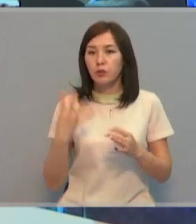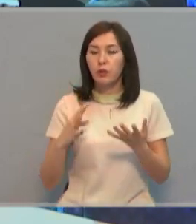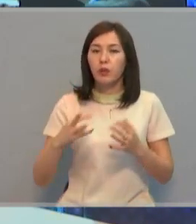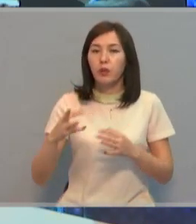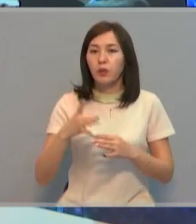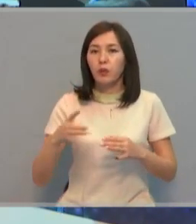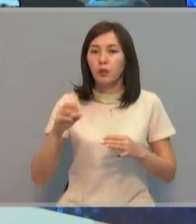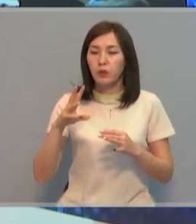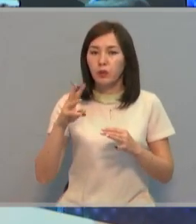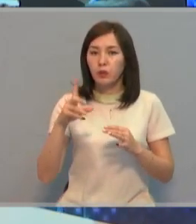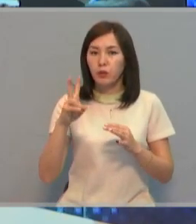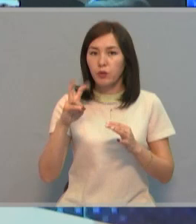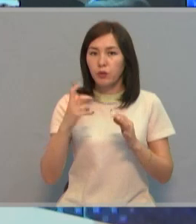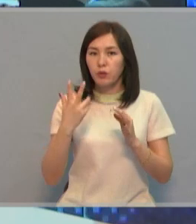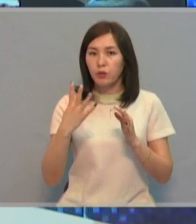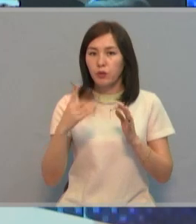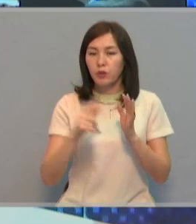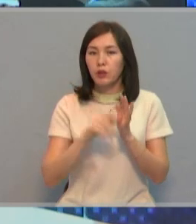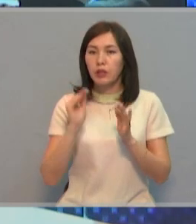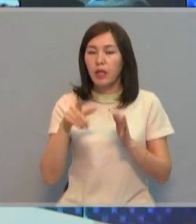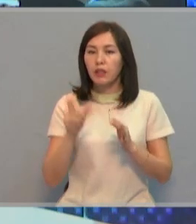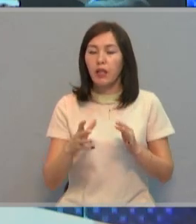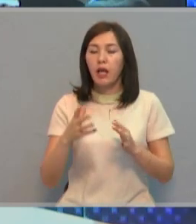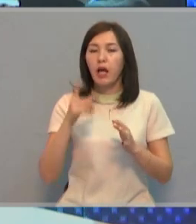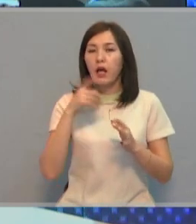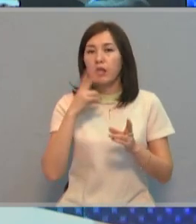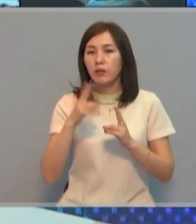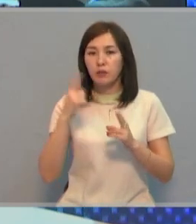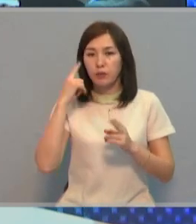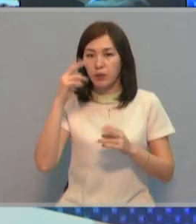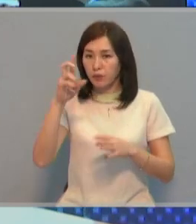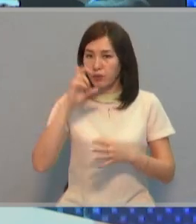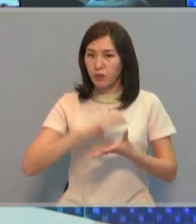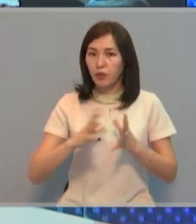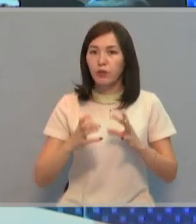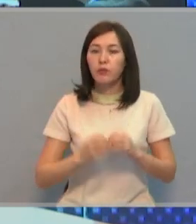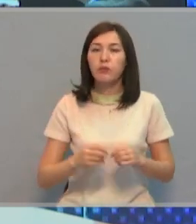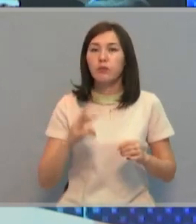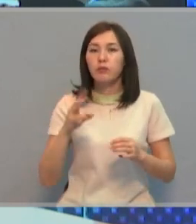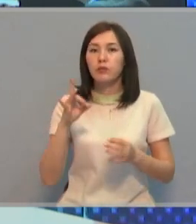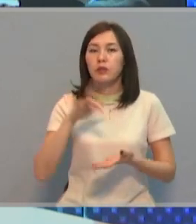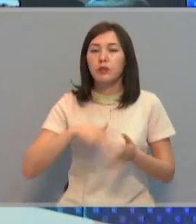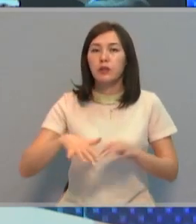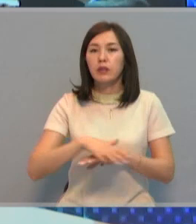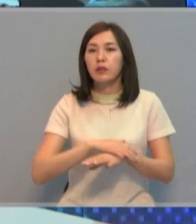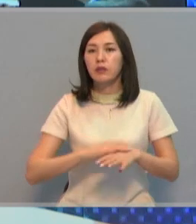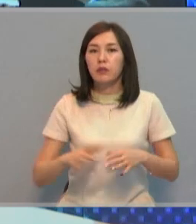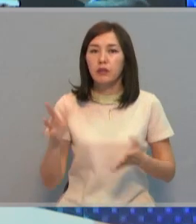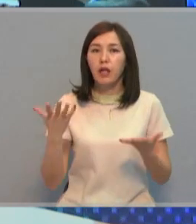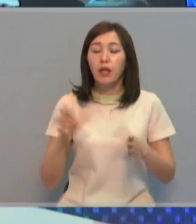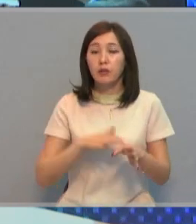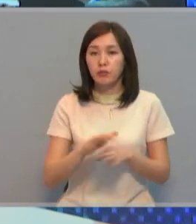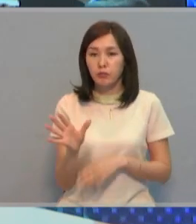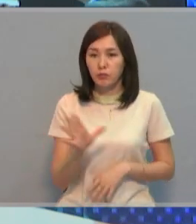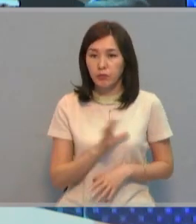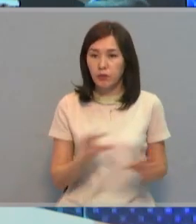елді мекенде 247 мыңнан астам тұрғын бар. Халық үніне құлақ асатын мемлекет тұжырымдамасы шаһардың 4-ші аумағында қалай жүзеге